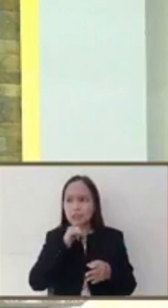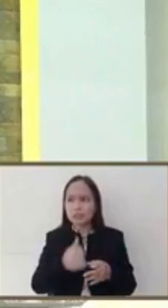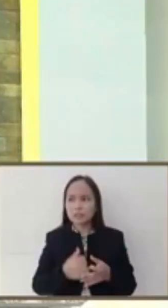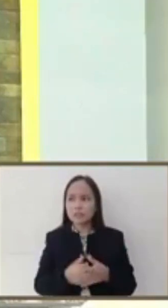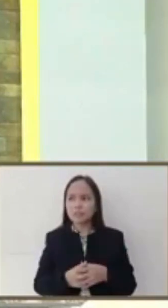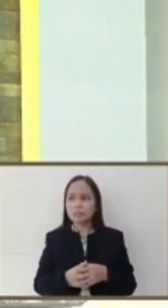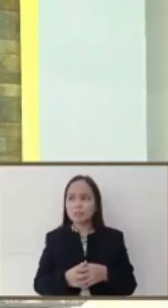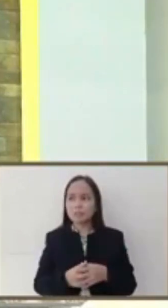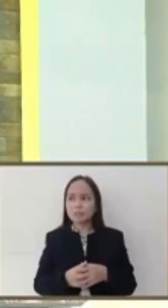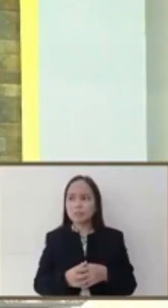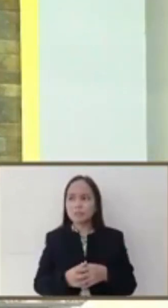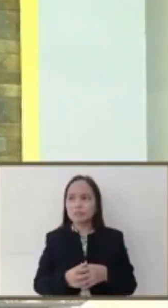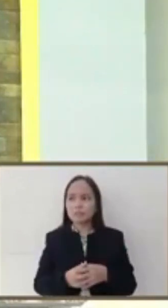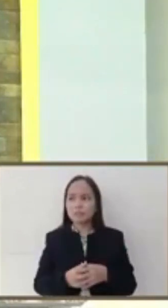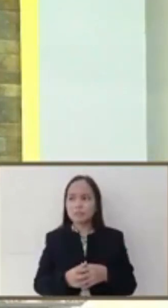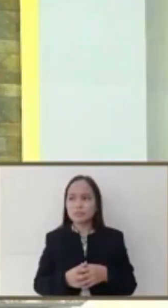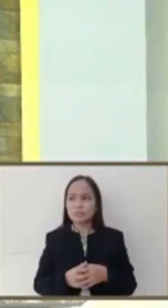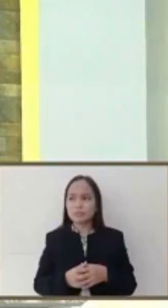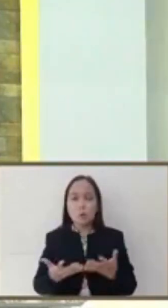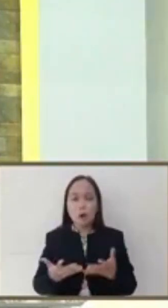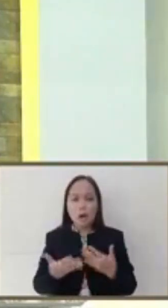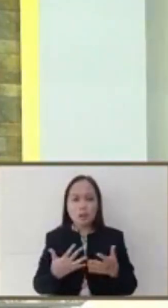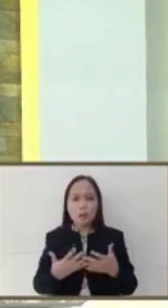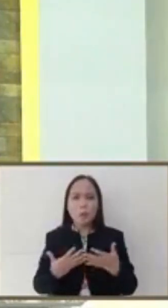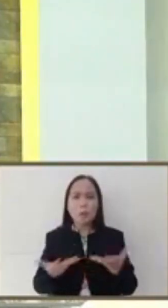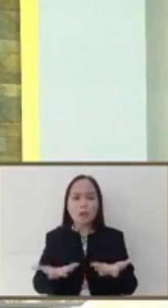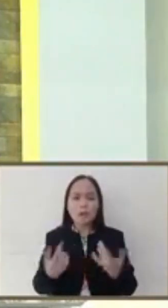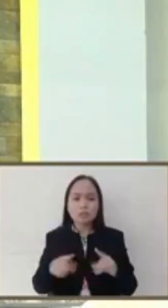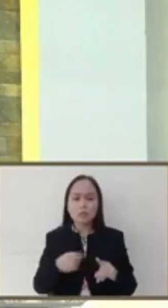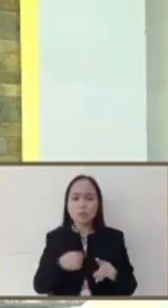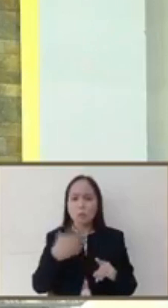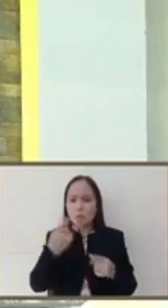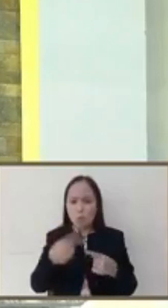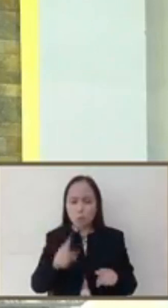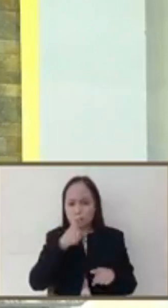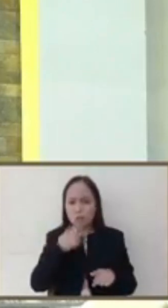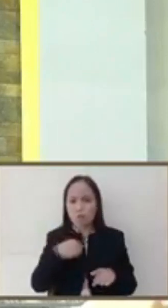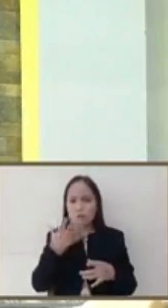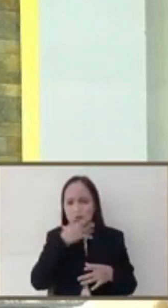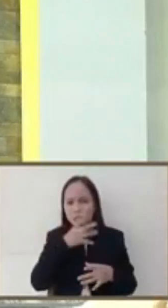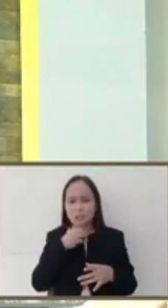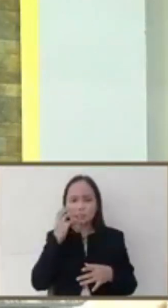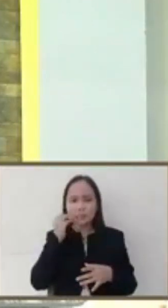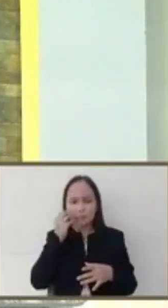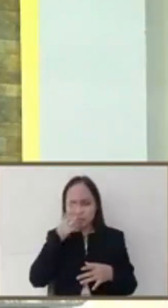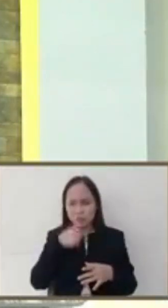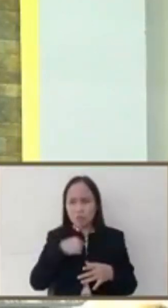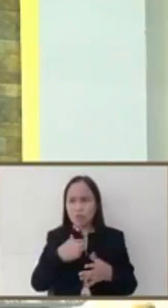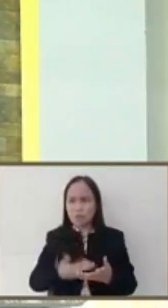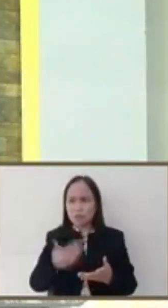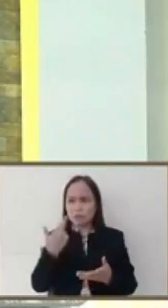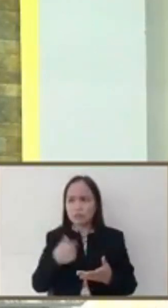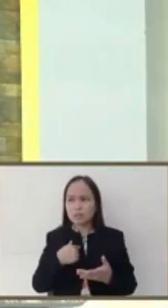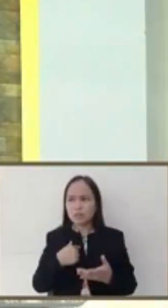saan ako pumunta, na-accommodate ako na napakagandang accommodation. Alam mo, parang sabi ko, ganito ba ako kayaman? Ganito